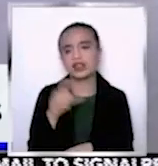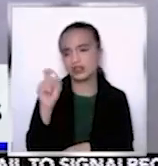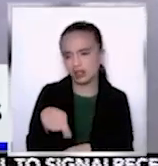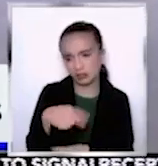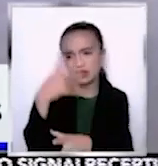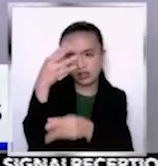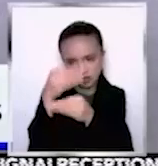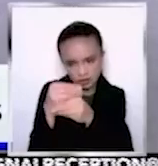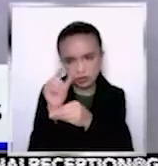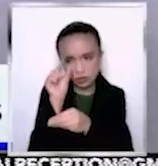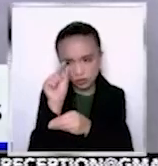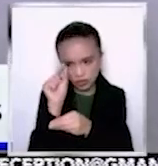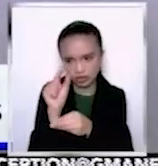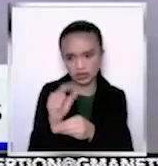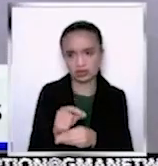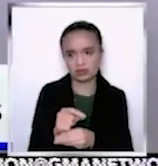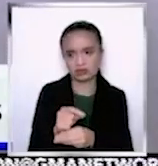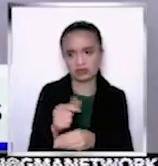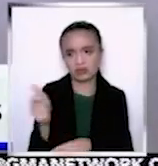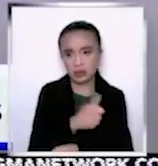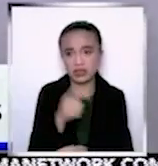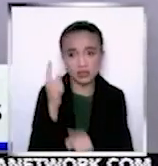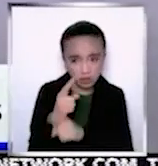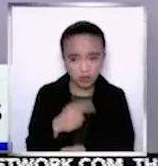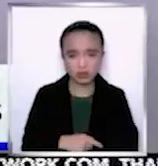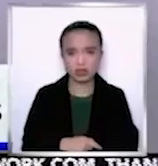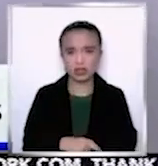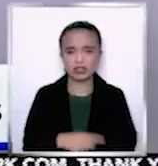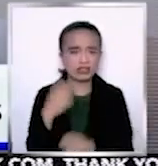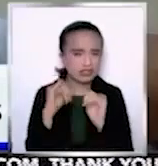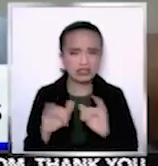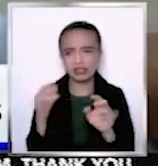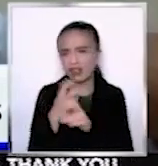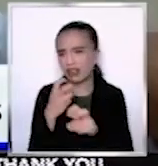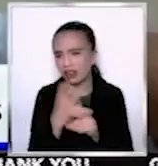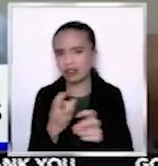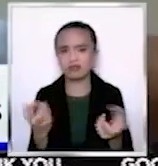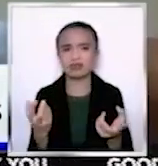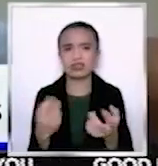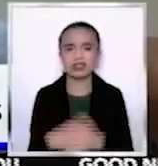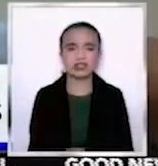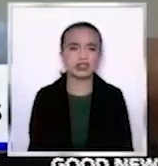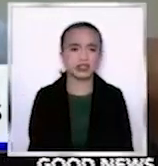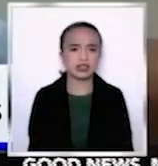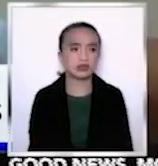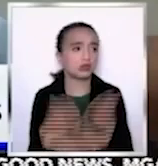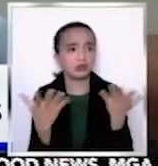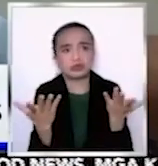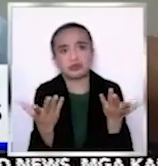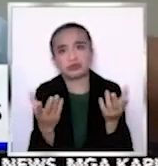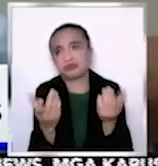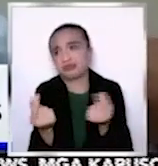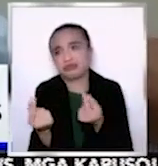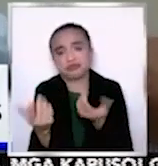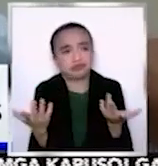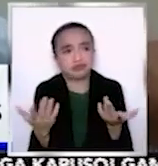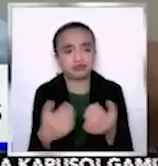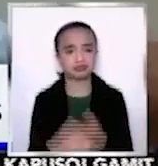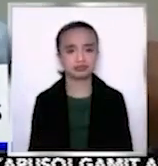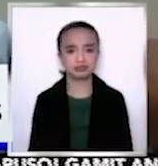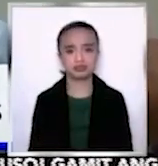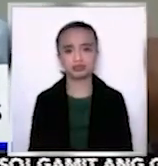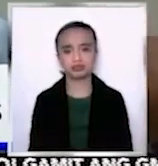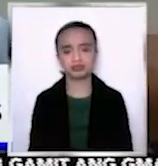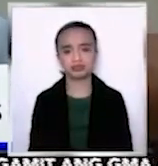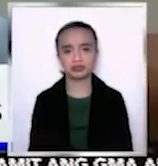no? Kasi hirap na rin eh. Hirap na, mahal ng diesel. Po tayo magagawa po yan, sir. Hanggang sa